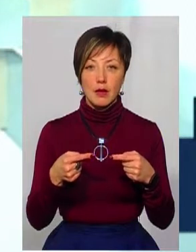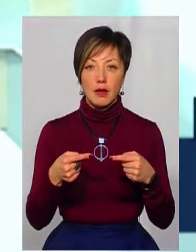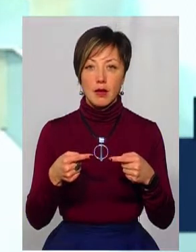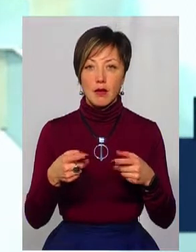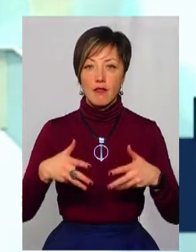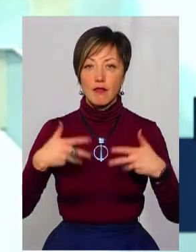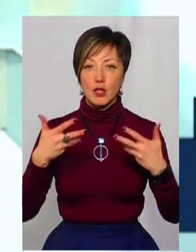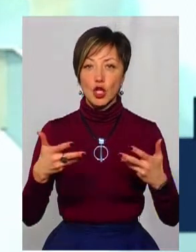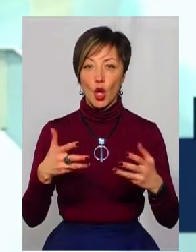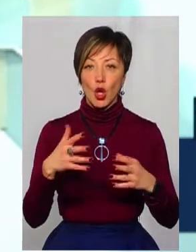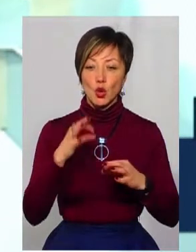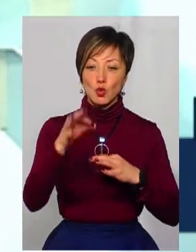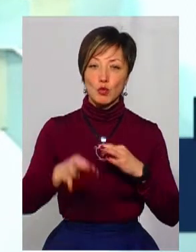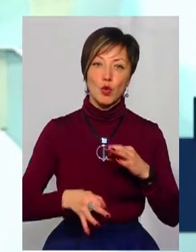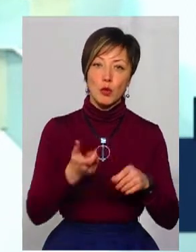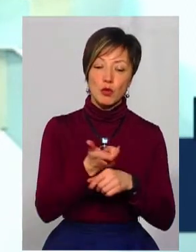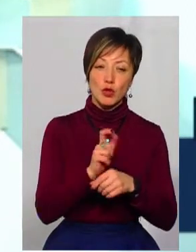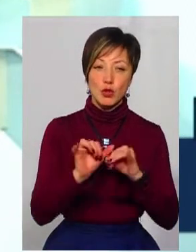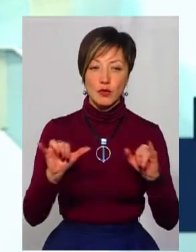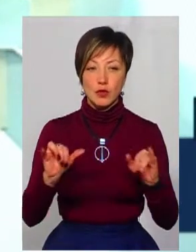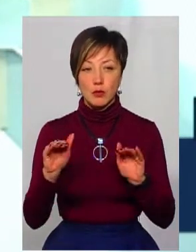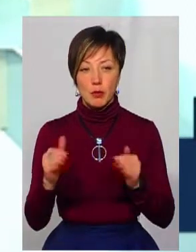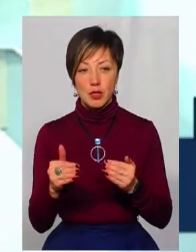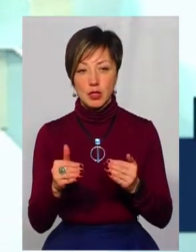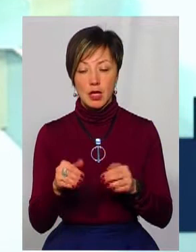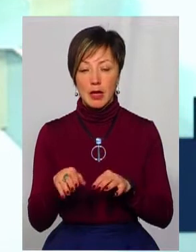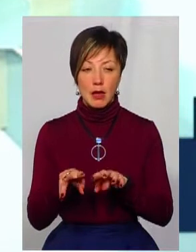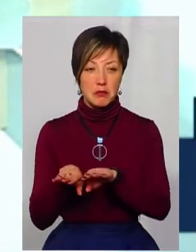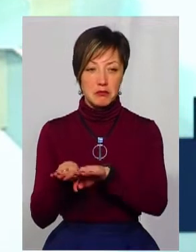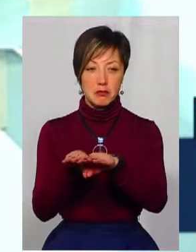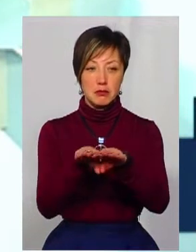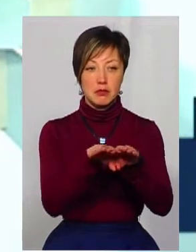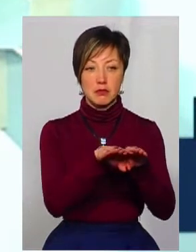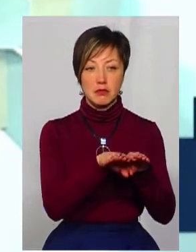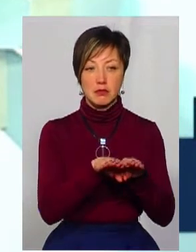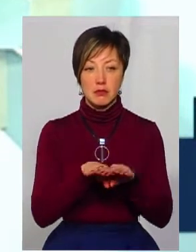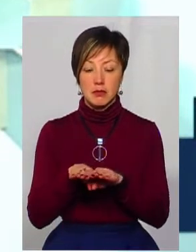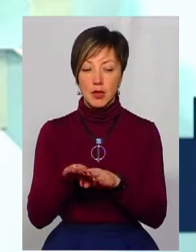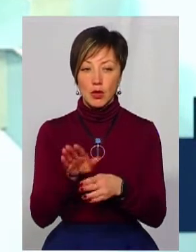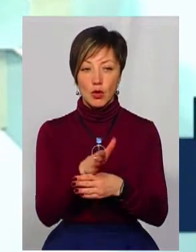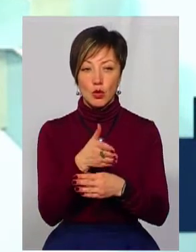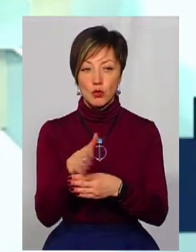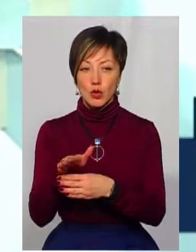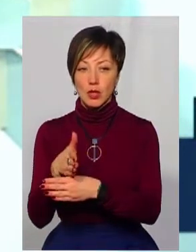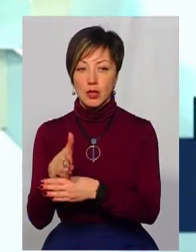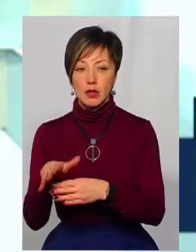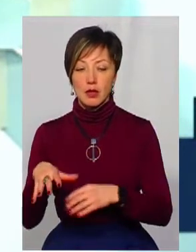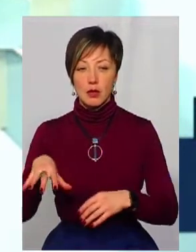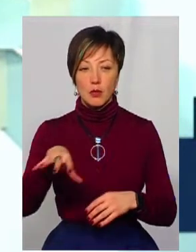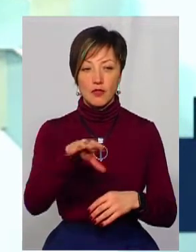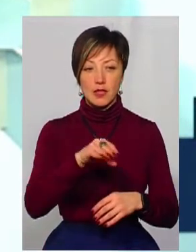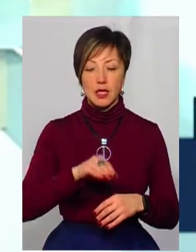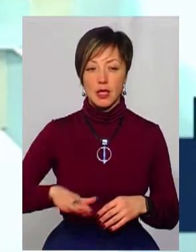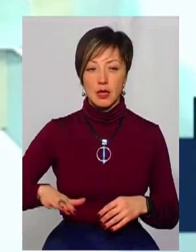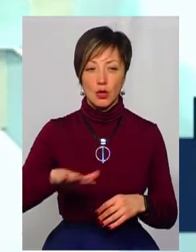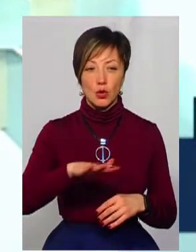місцевостей, де супутникове більше розвинуто чи менше. Воно якби рівномірно розподілене по всій